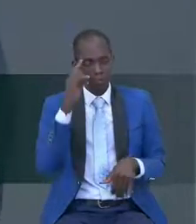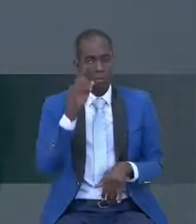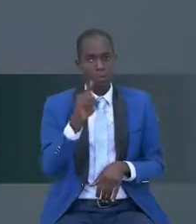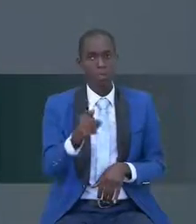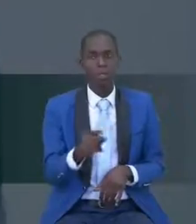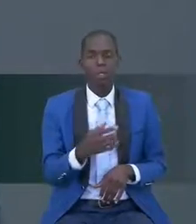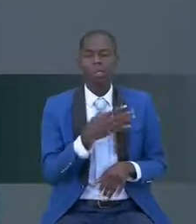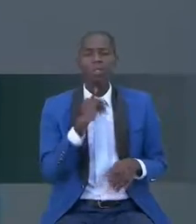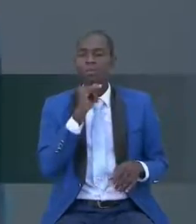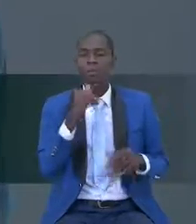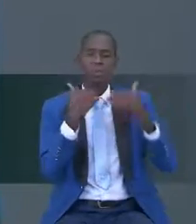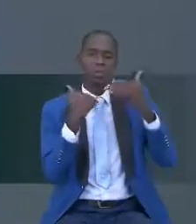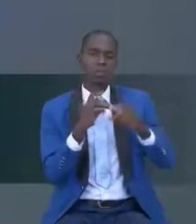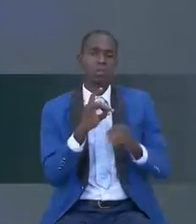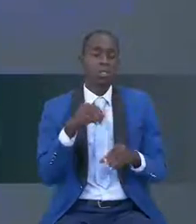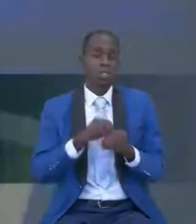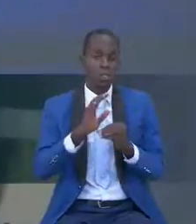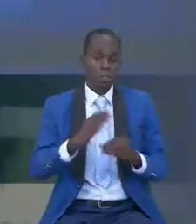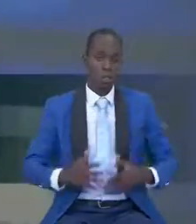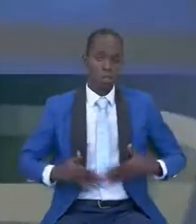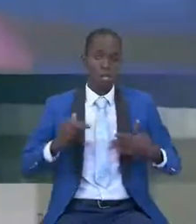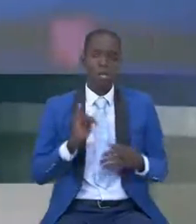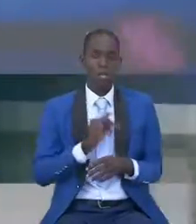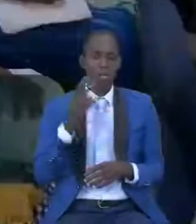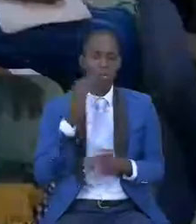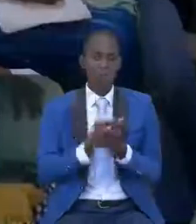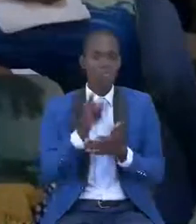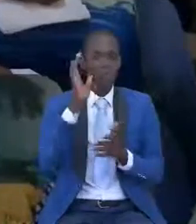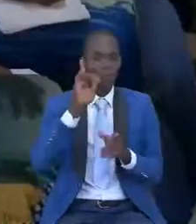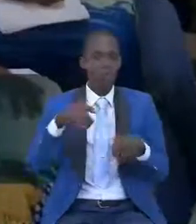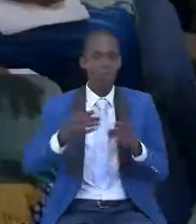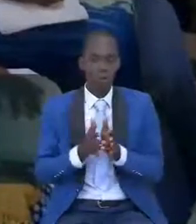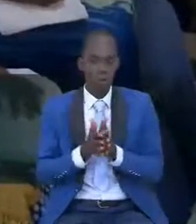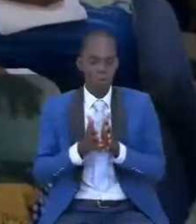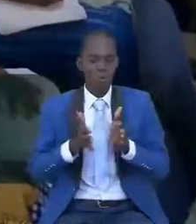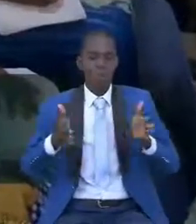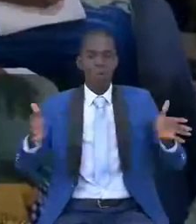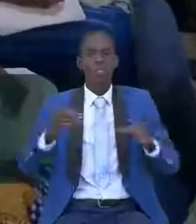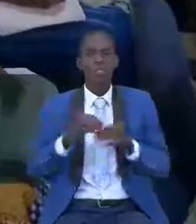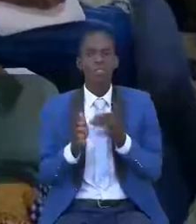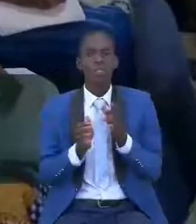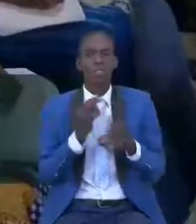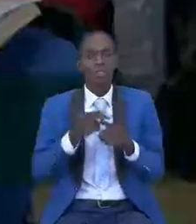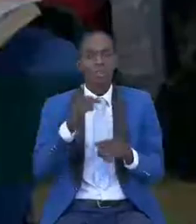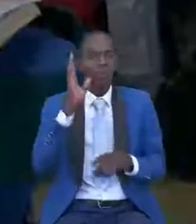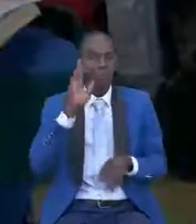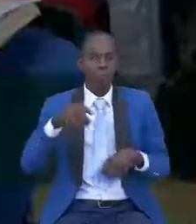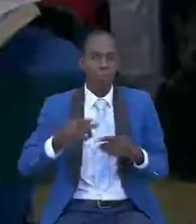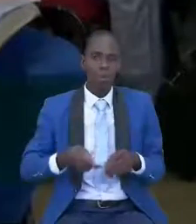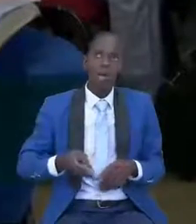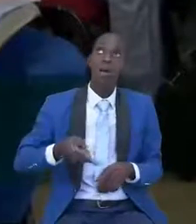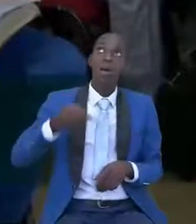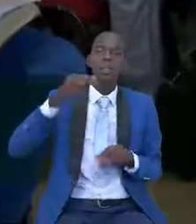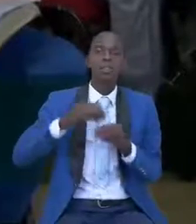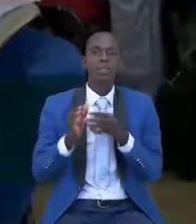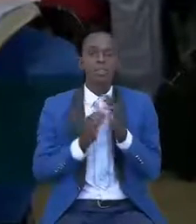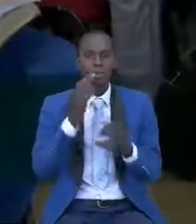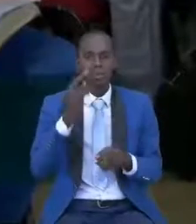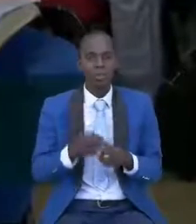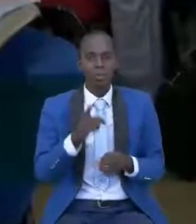dans ta vie, je vois que tu vas prendre de l'ampleur. Tu iras plus haut. Tu